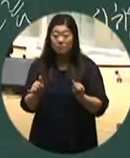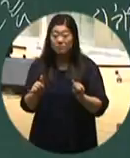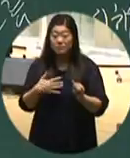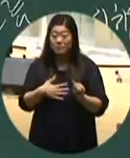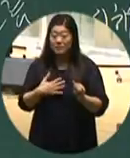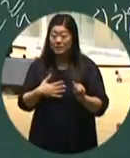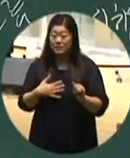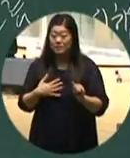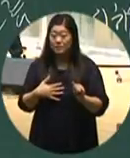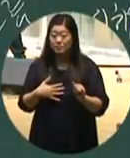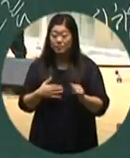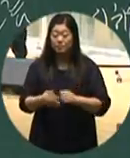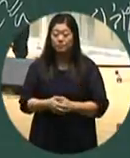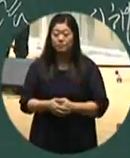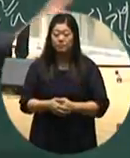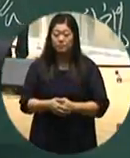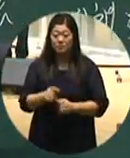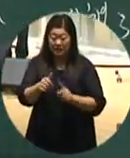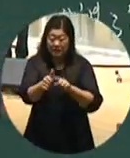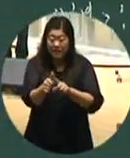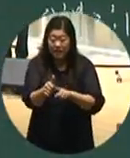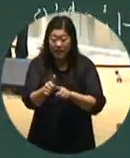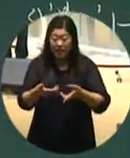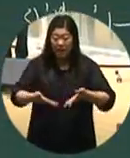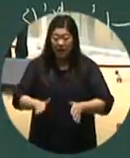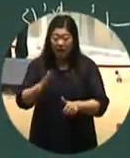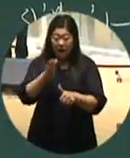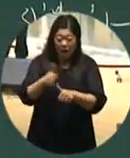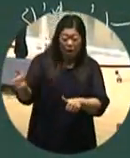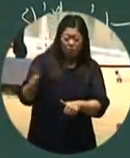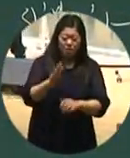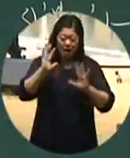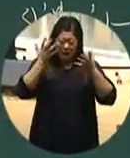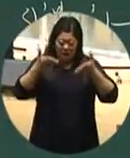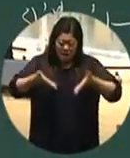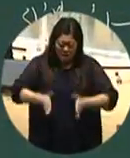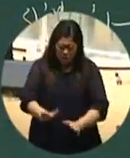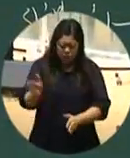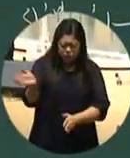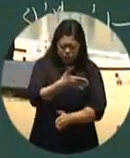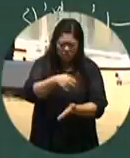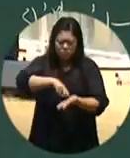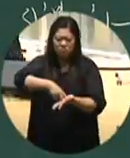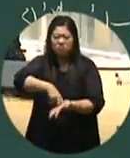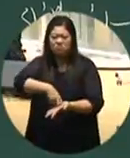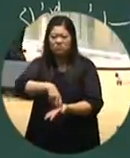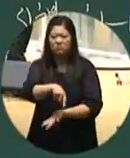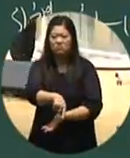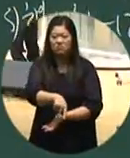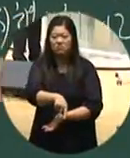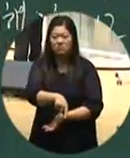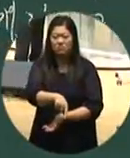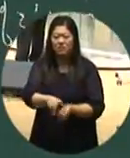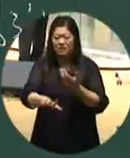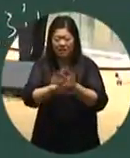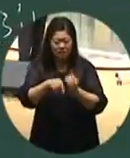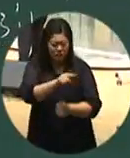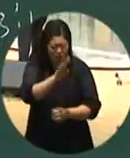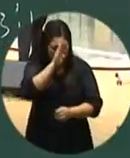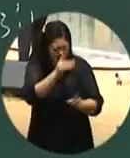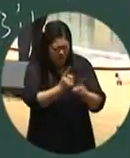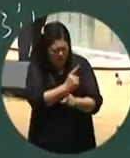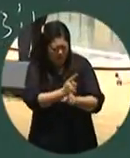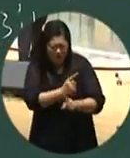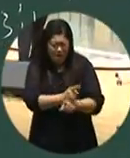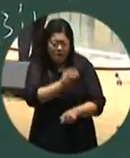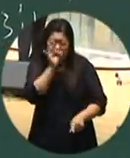an amazing story. 나면서 안전병이 된 자. So he was crippled from birth. 아무도 고쳐줄 수 없는 자. And he was